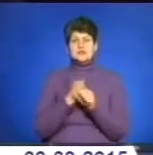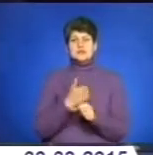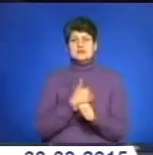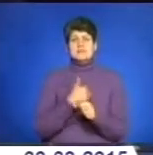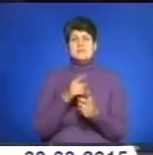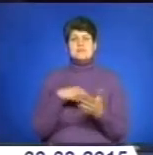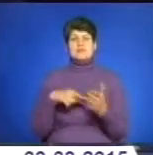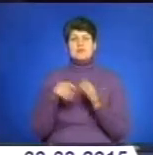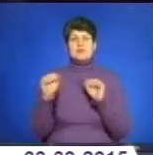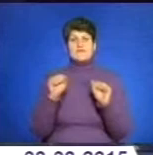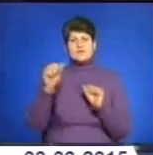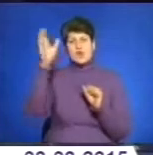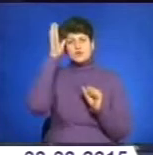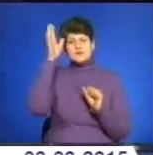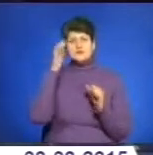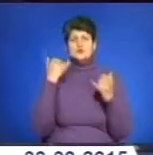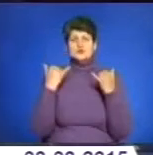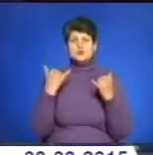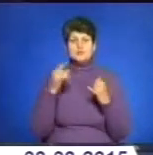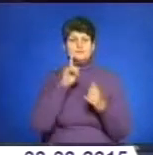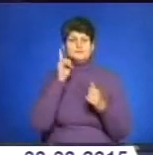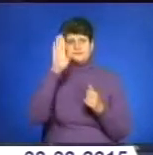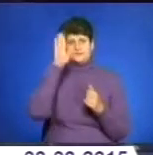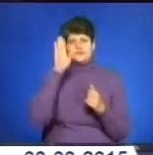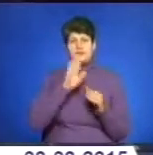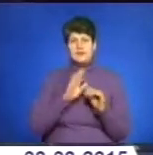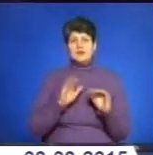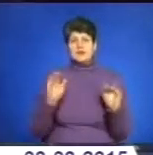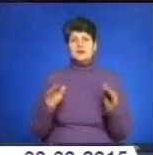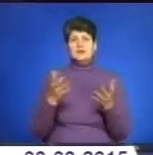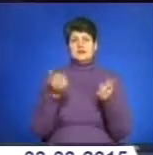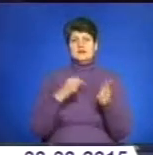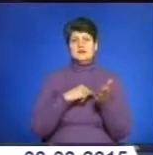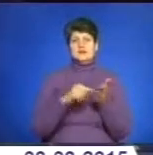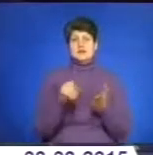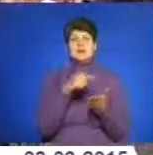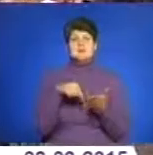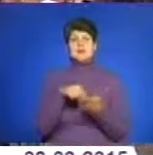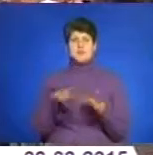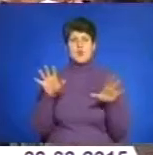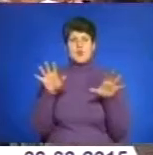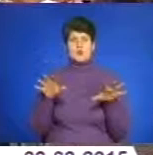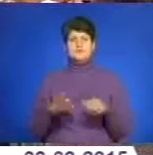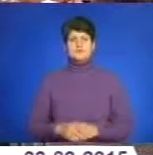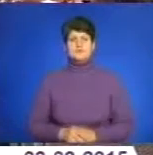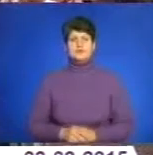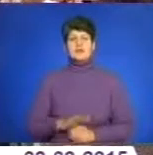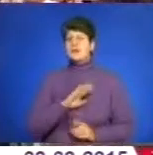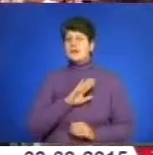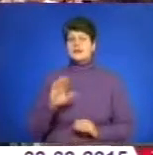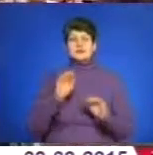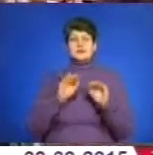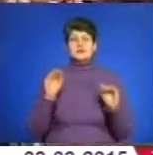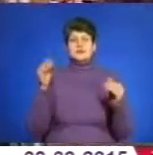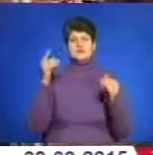міського управління освіти. Сьогодні юні автори одержали відзнаки міського голови. Не дитячі роздуми на